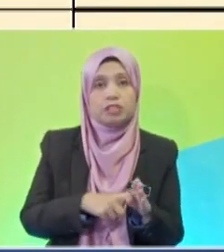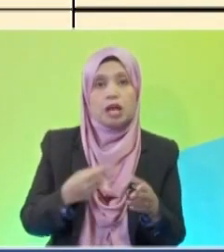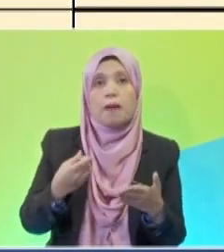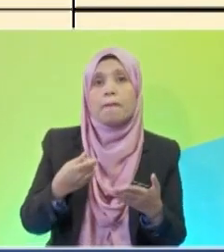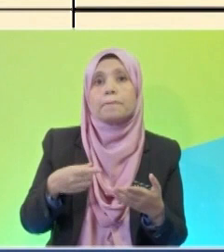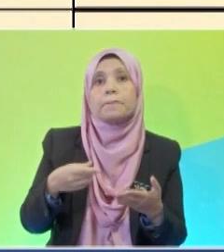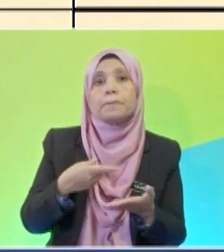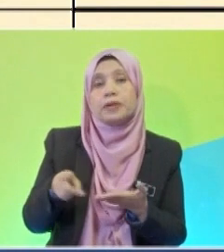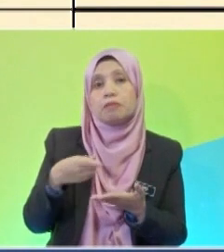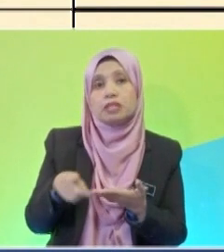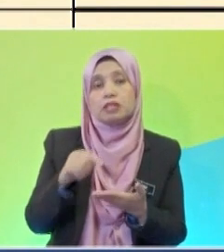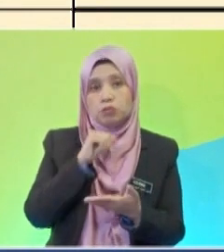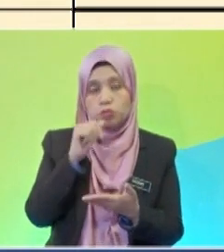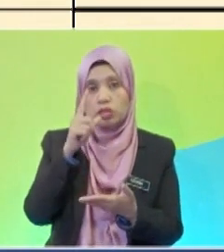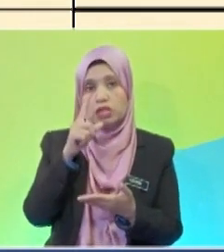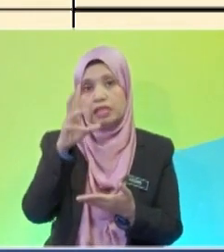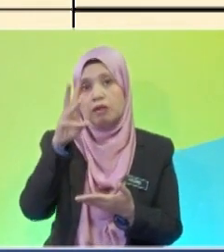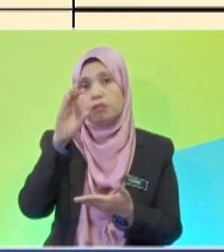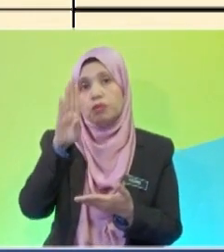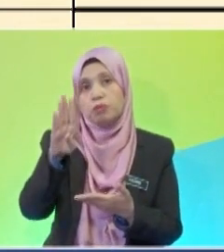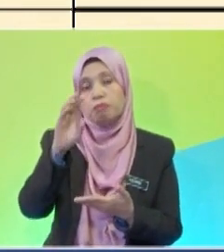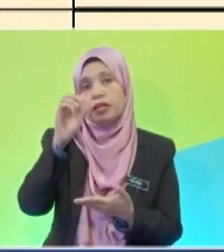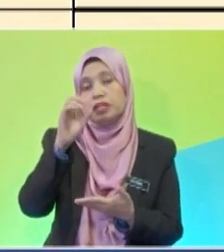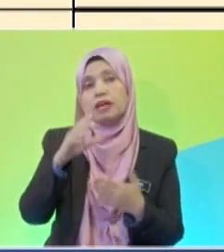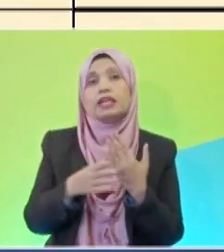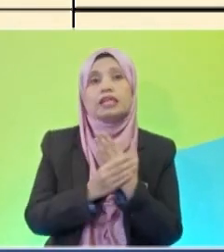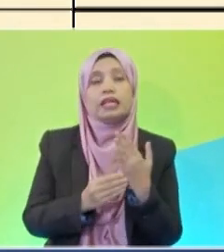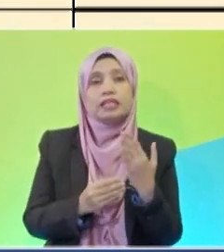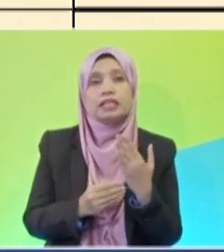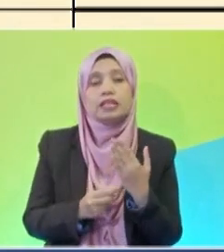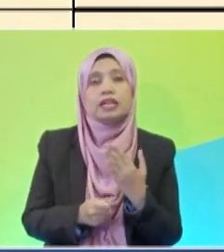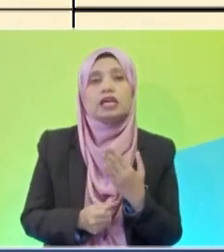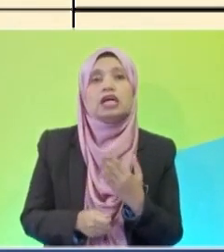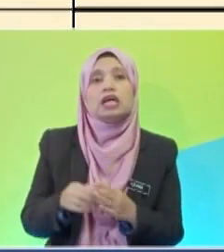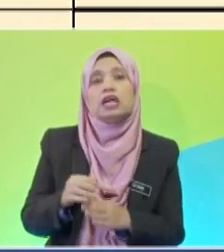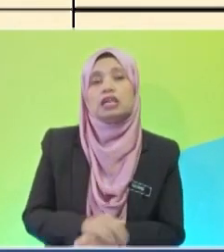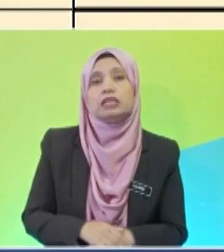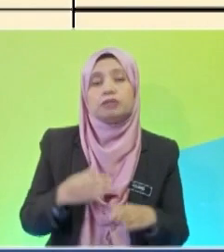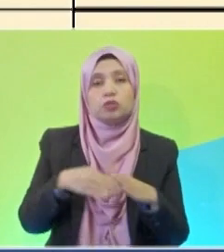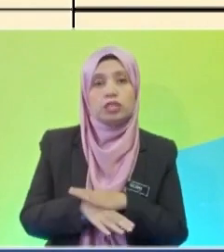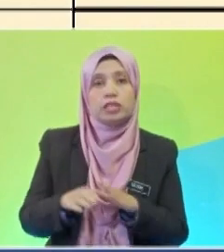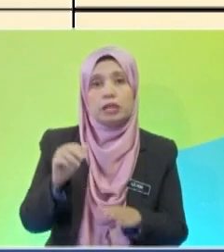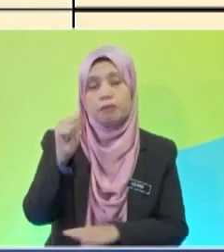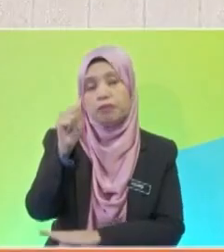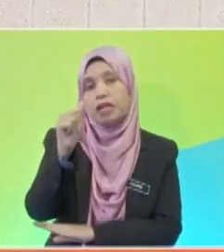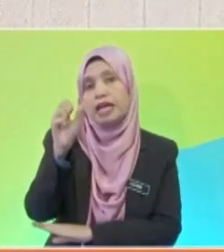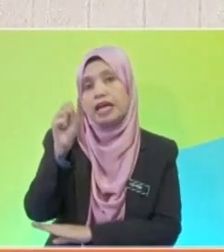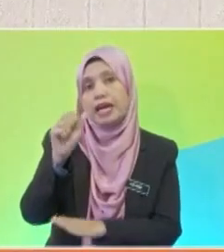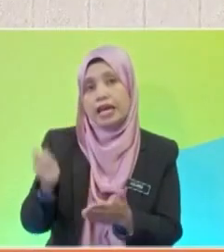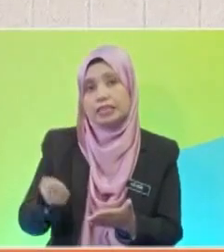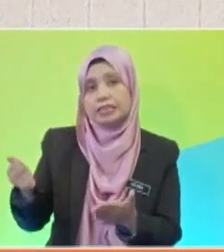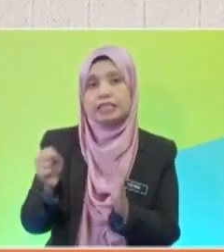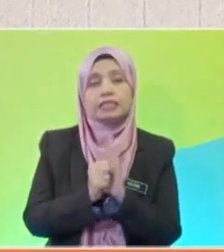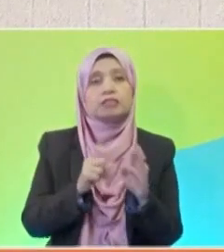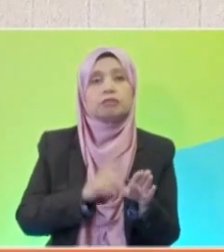nampak? Bukan RM1,000 tadi, RM64. Inventory alat tulis cikgu letak dalam aset semasa. Okey,